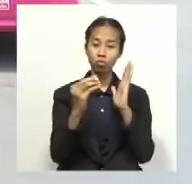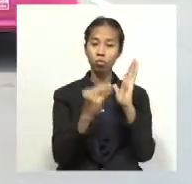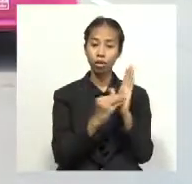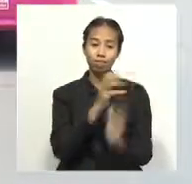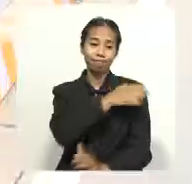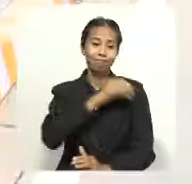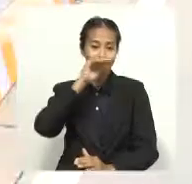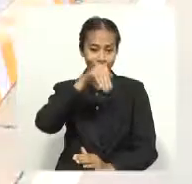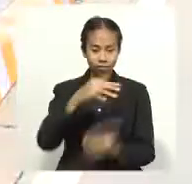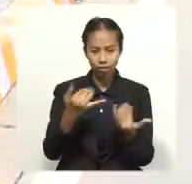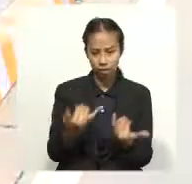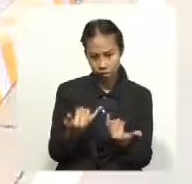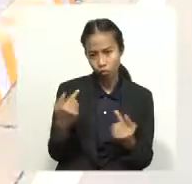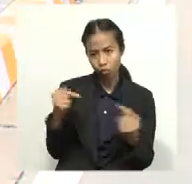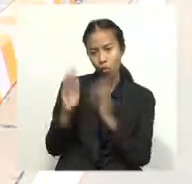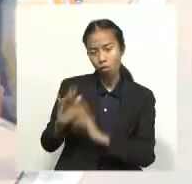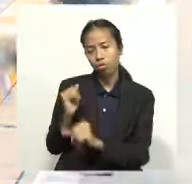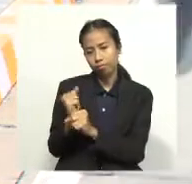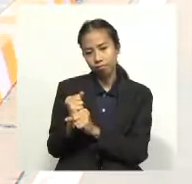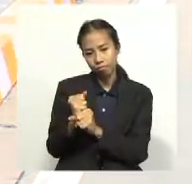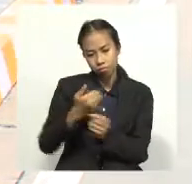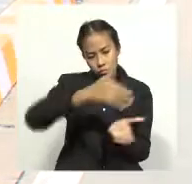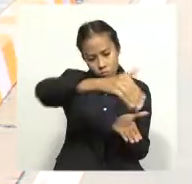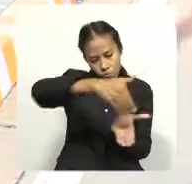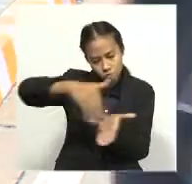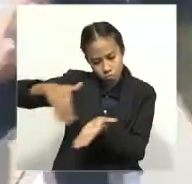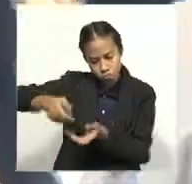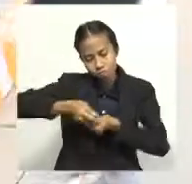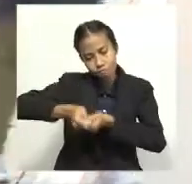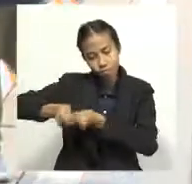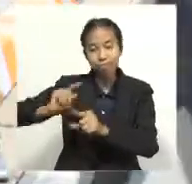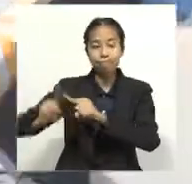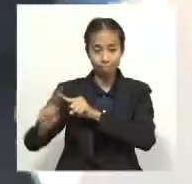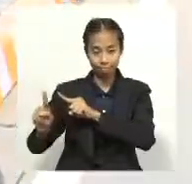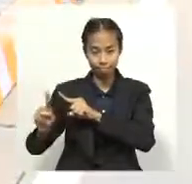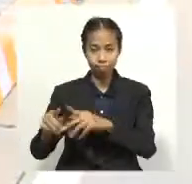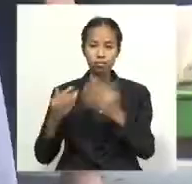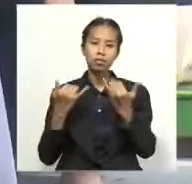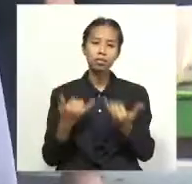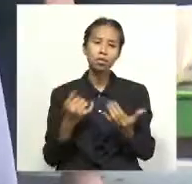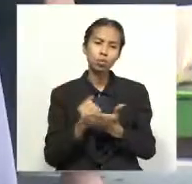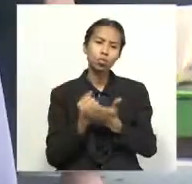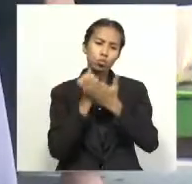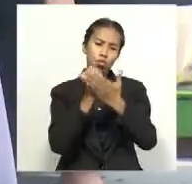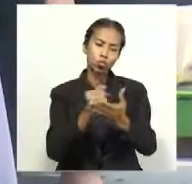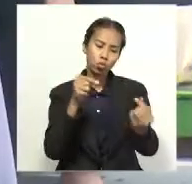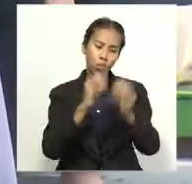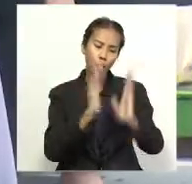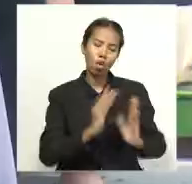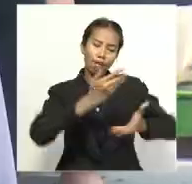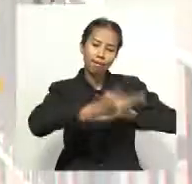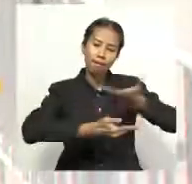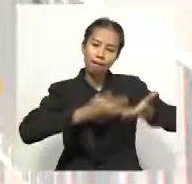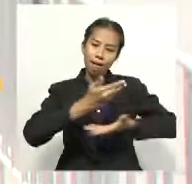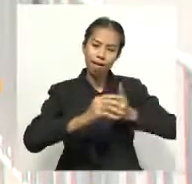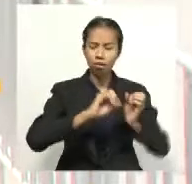พมหานครก็ได้ให้เจ้าหน้าที่และพนักงานทำความสะอาดริมทางเท้าด้วยสำหรับแนวทางการช่วยเหลือผู้ค้าค่ะแน่นอนว่าไม่ทอ